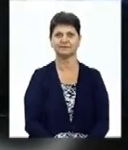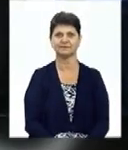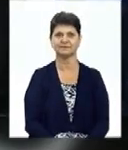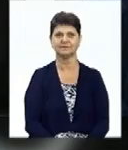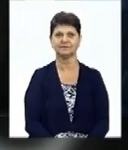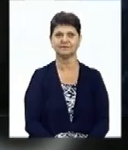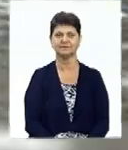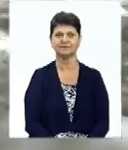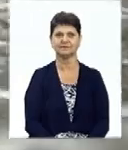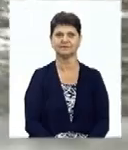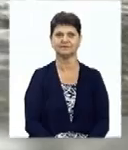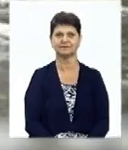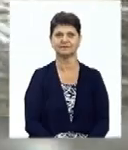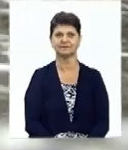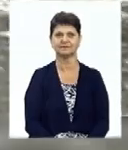Кидаємо апарати,